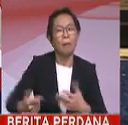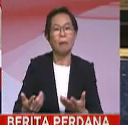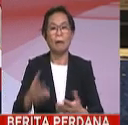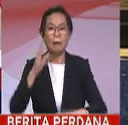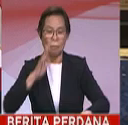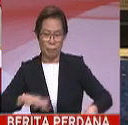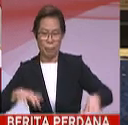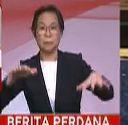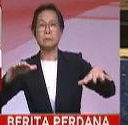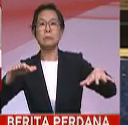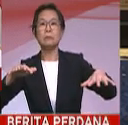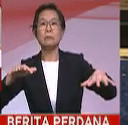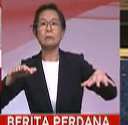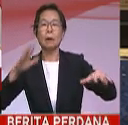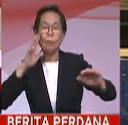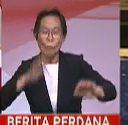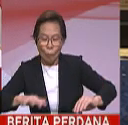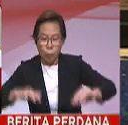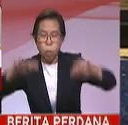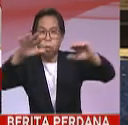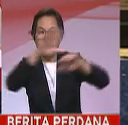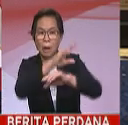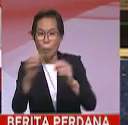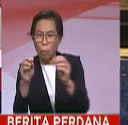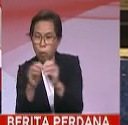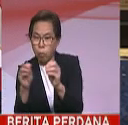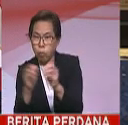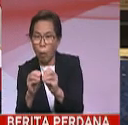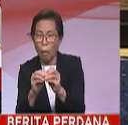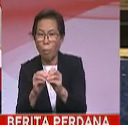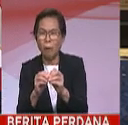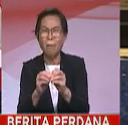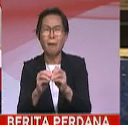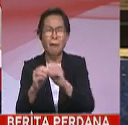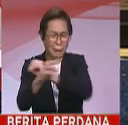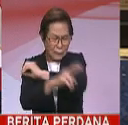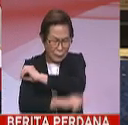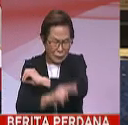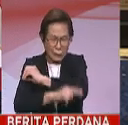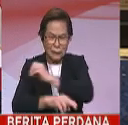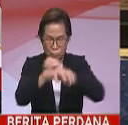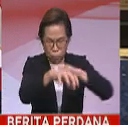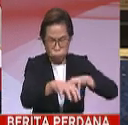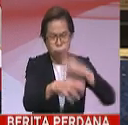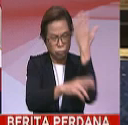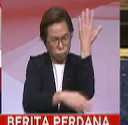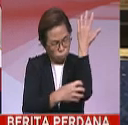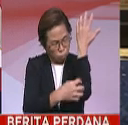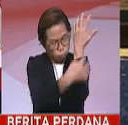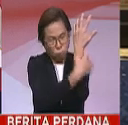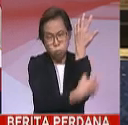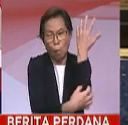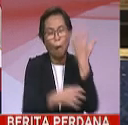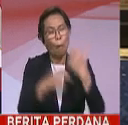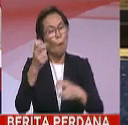Bencana banjir dan peningkatan kes di beberapa negeri juga menyukarkan